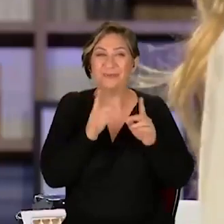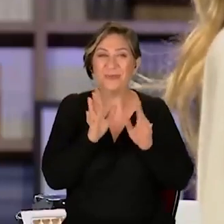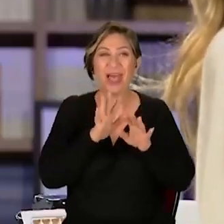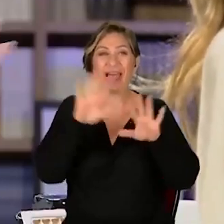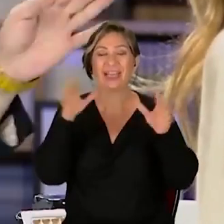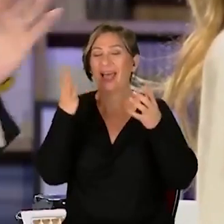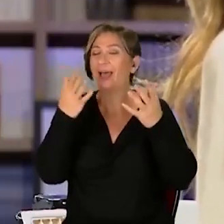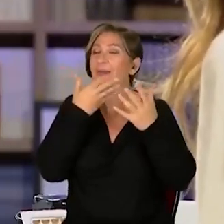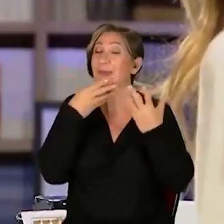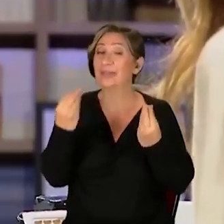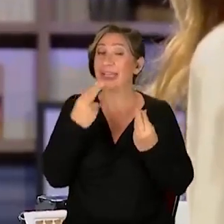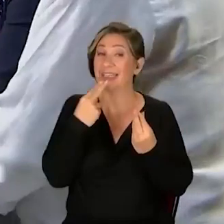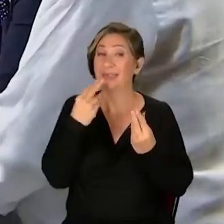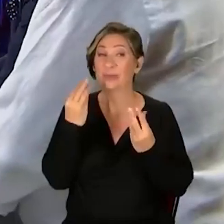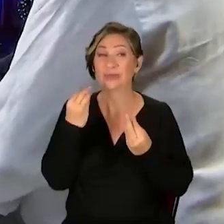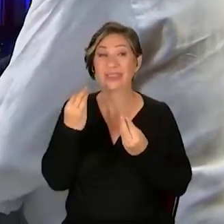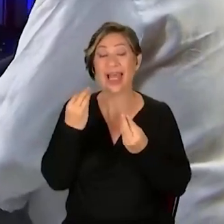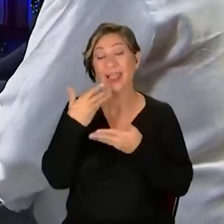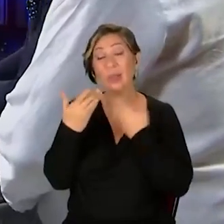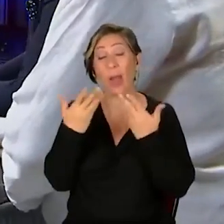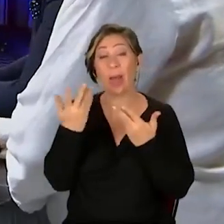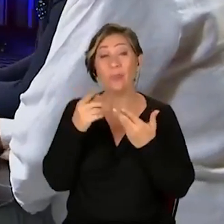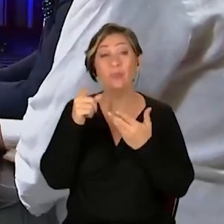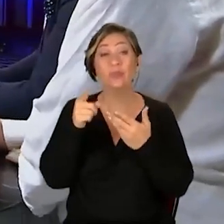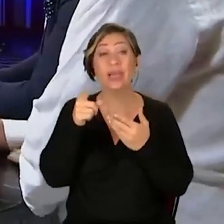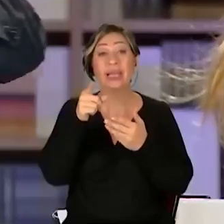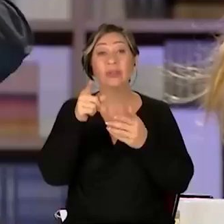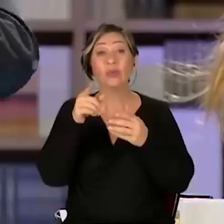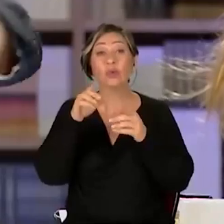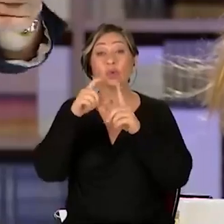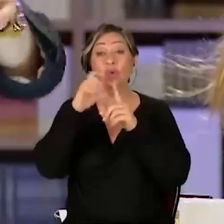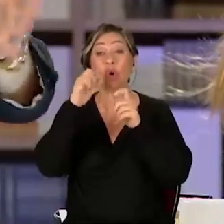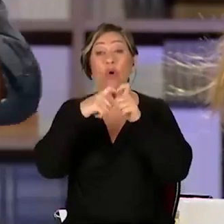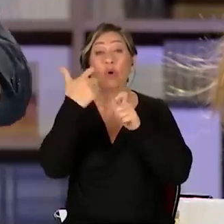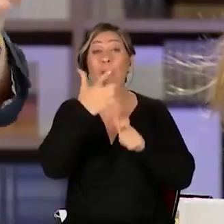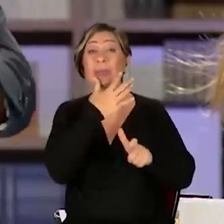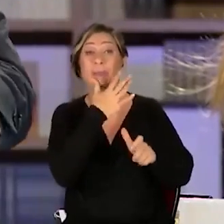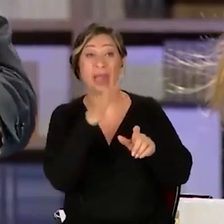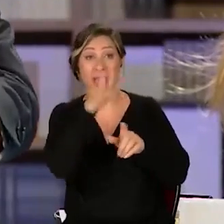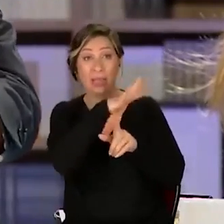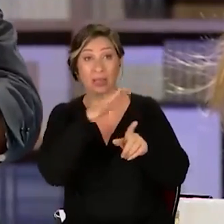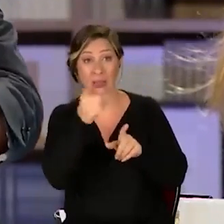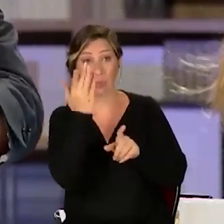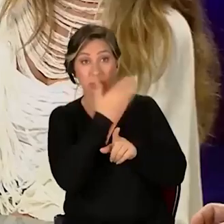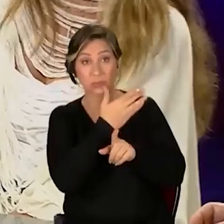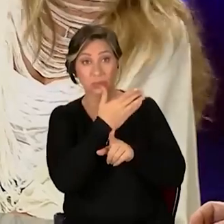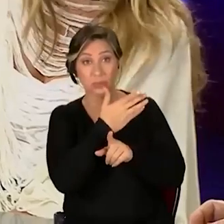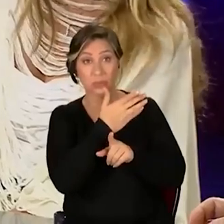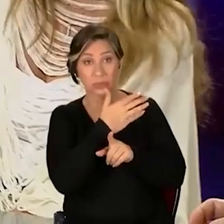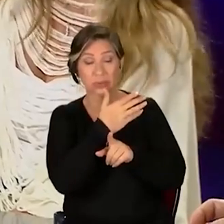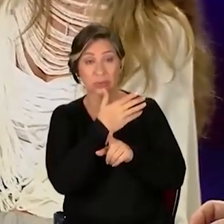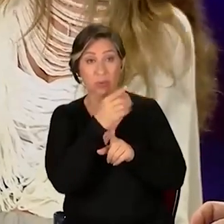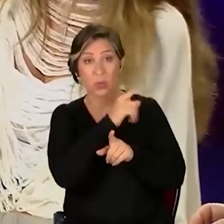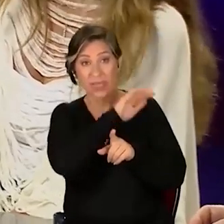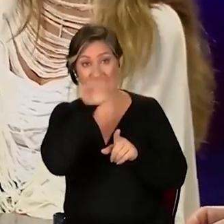herkes yelkenle çok güzel anlatıyor. Yani ama buradan işte doğu bilimlerine gidiyoruz ya değil mi sizden oraya gidiyoruz. Şimdi biraz